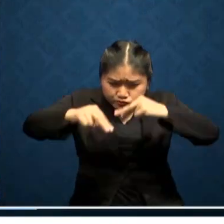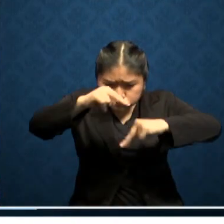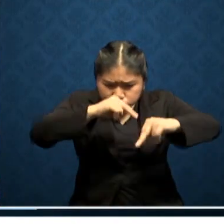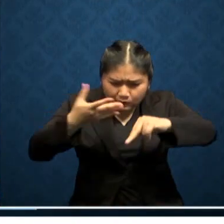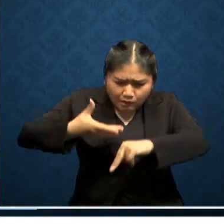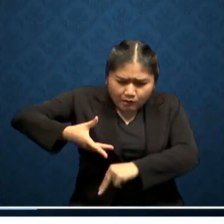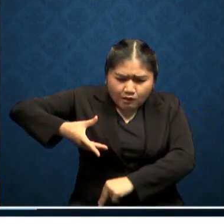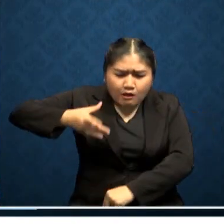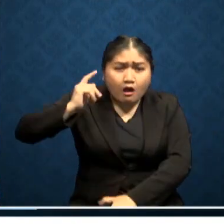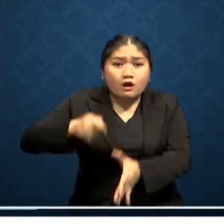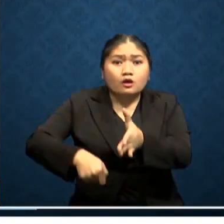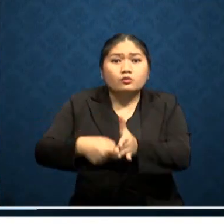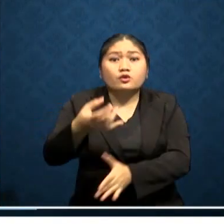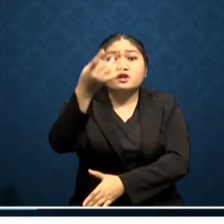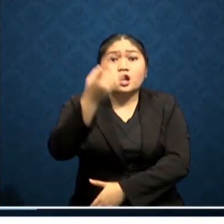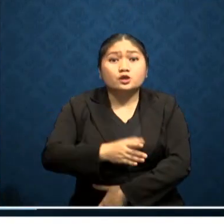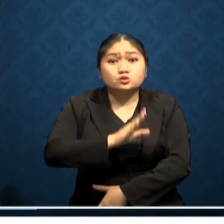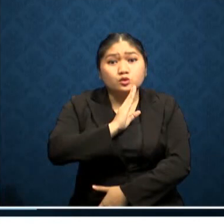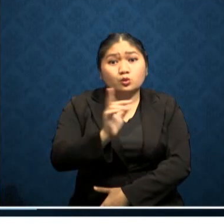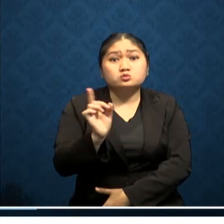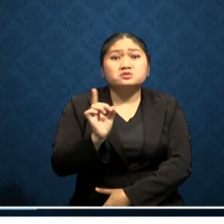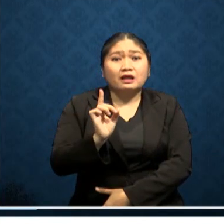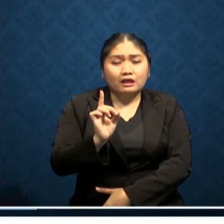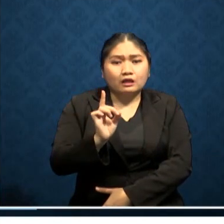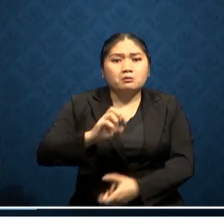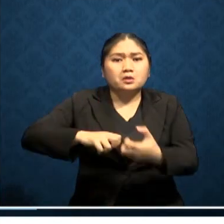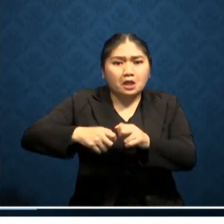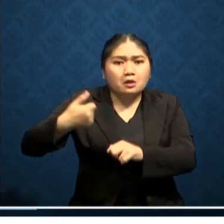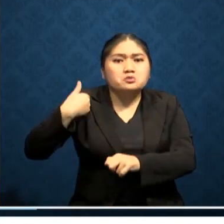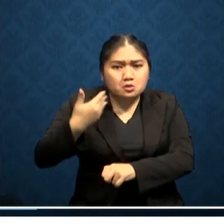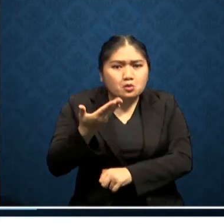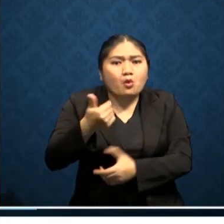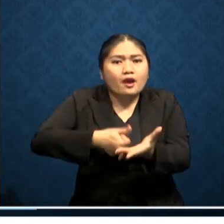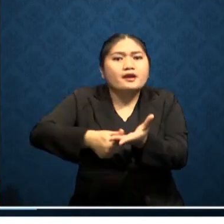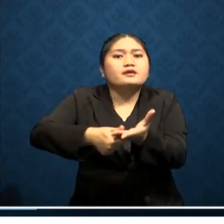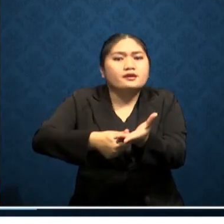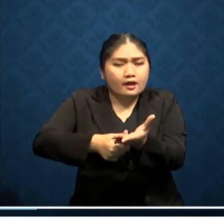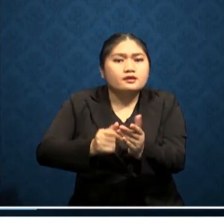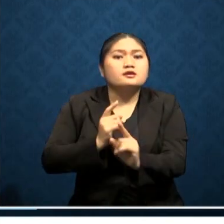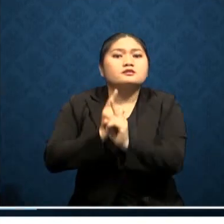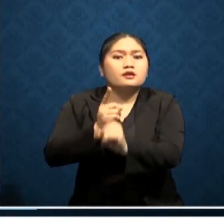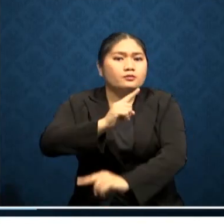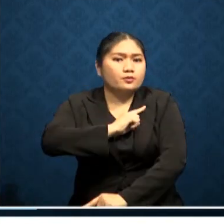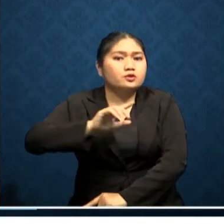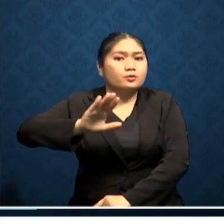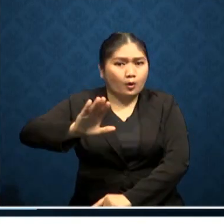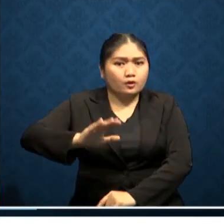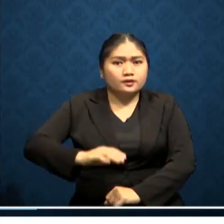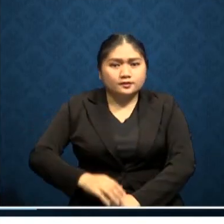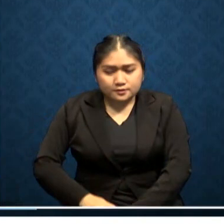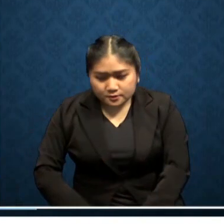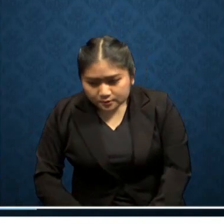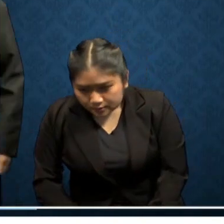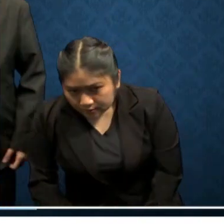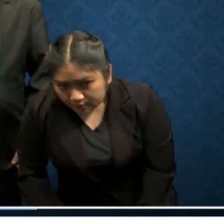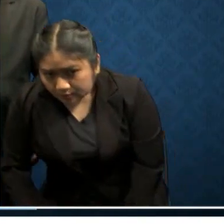ช้าเพราะเหตุใดหากบกพร่องนขอให้แก้ไขและเร่งรัดดำเนินการตามอำนหน้าที่กราเรียนพระอทานครับ